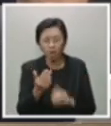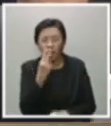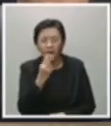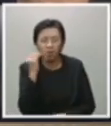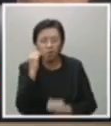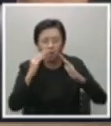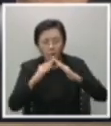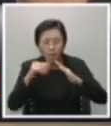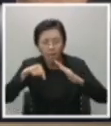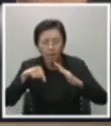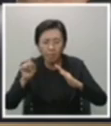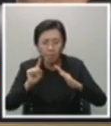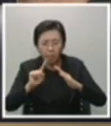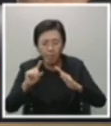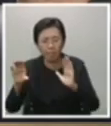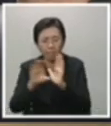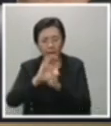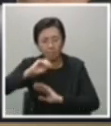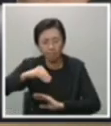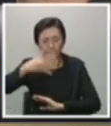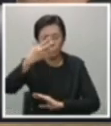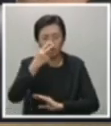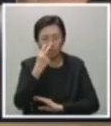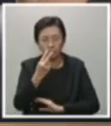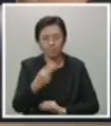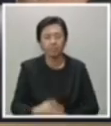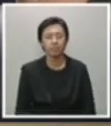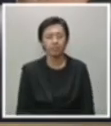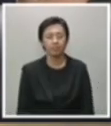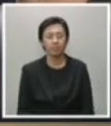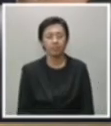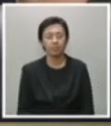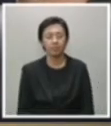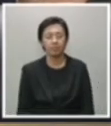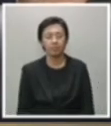ทหารราบที่1เลยครับเจ้าหน้าที่